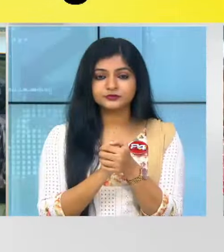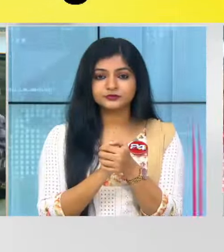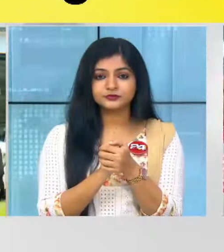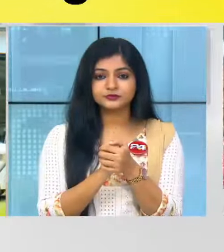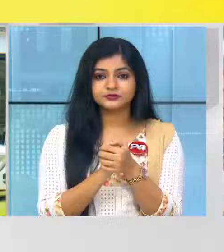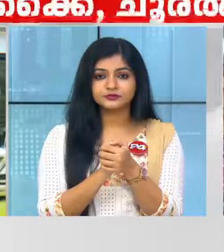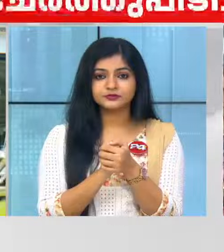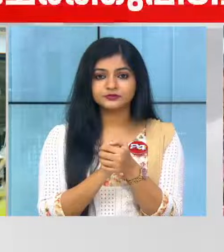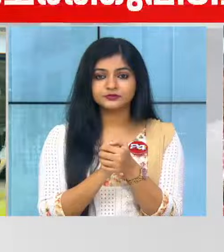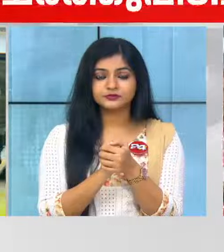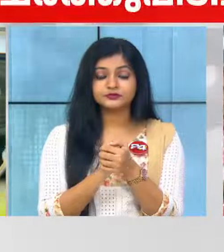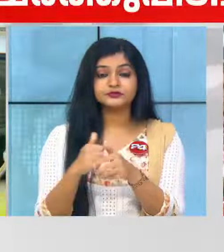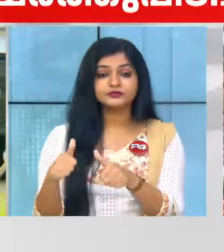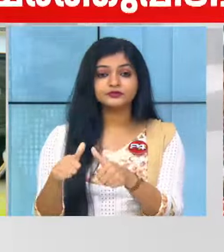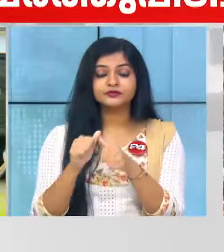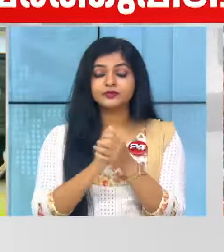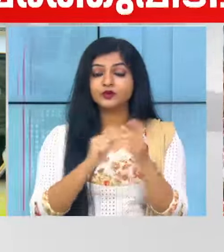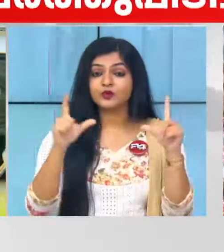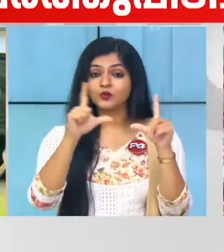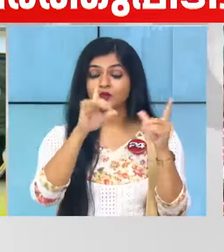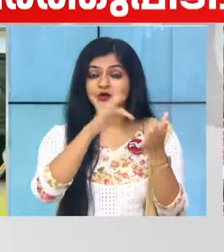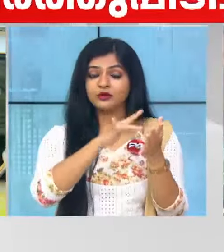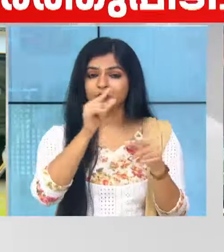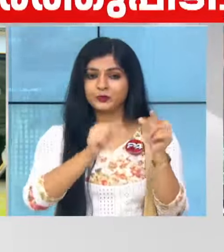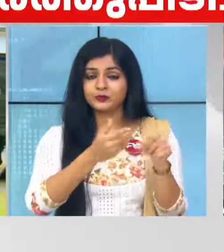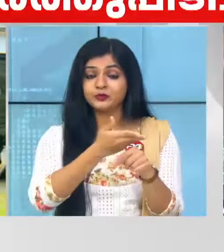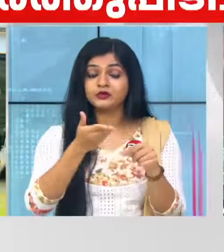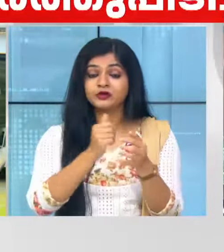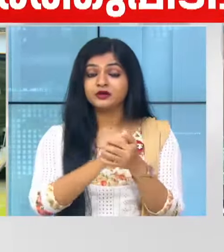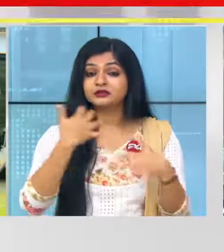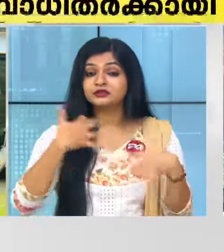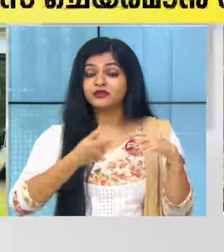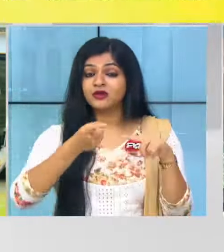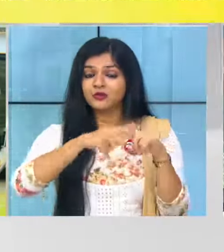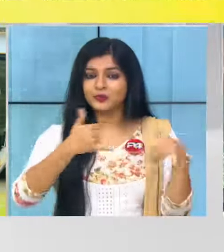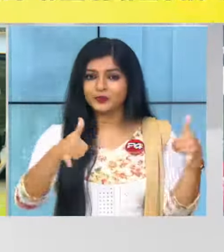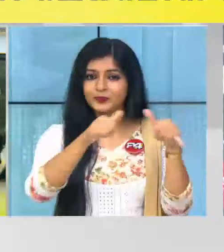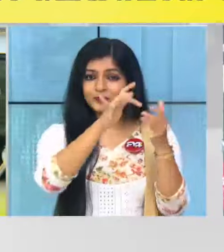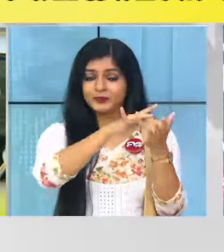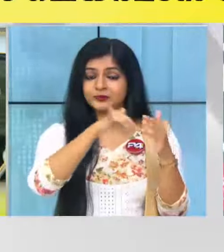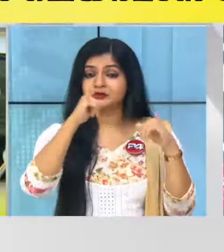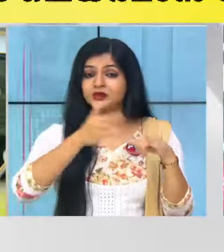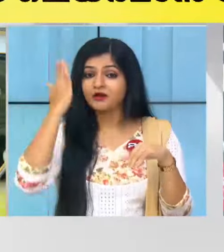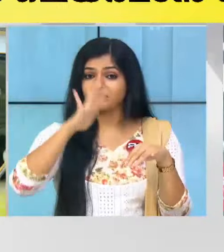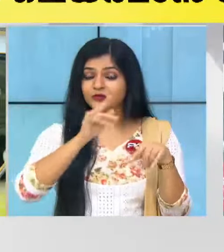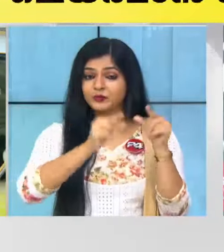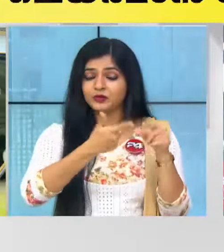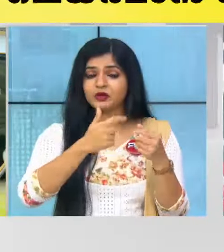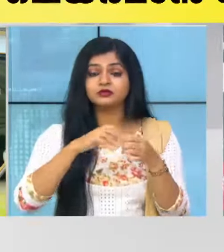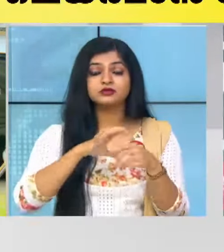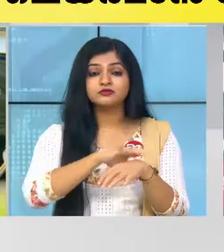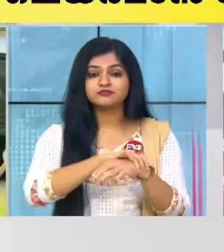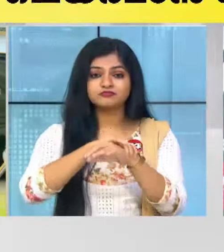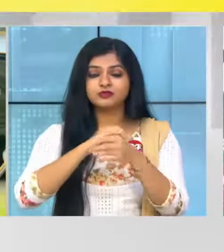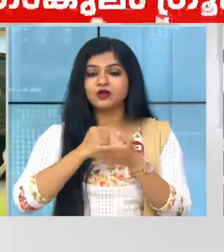ഷഹദ് ഉന്മേഷ വയനാട്ടിലെ ജനങ്ങൾ പ്രത്യേകിച്ച് ഈ ദുരന്തം നടന്ന മേഖലയിലുള്ള ആളുകളെ കൈ ചേർത്ത് പിടിച്ച് കൈപിടിച്ച്